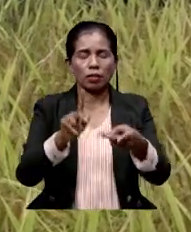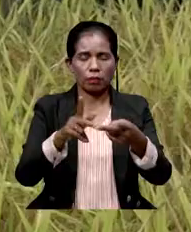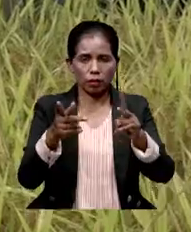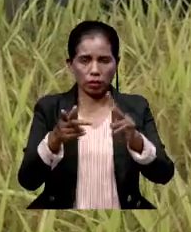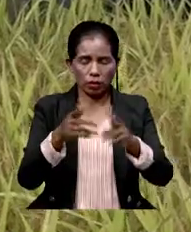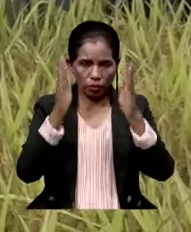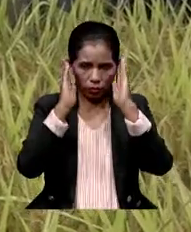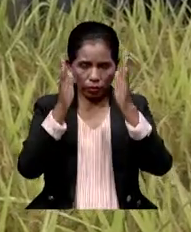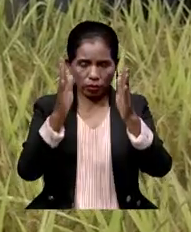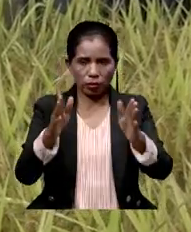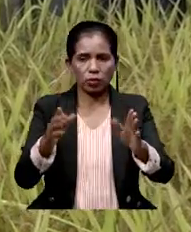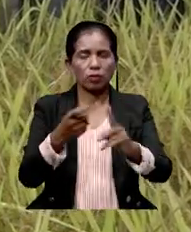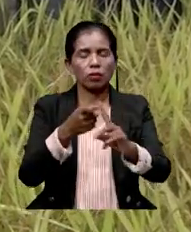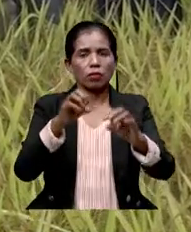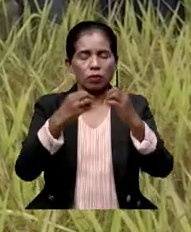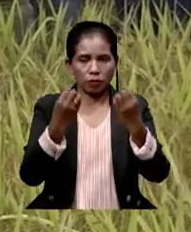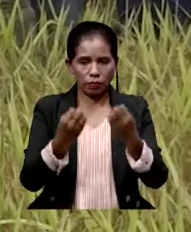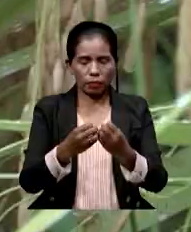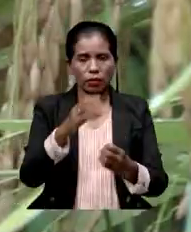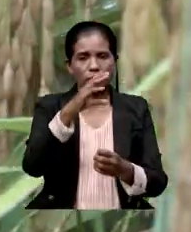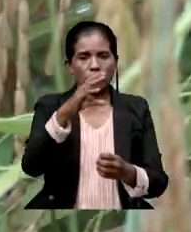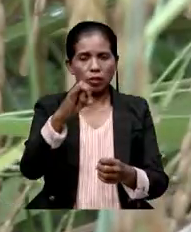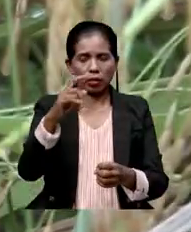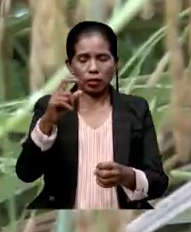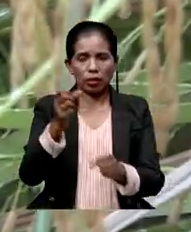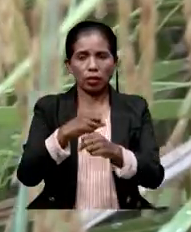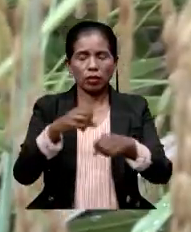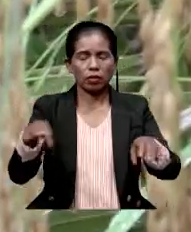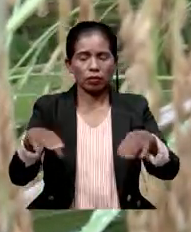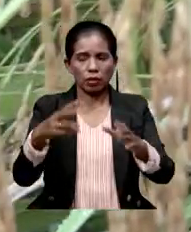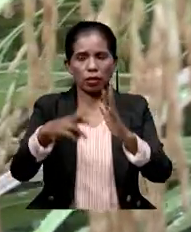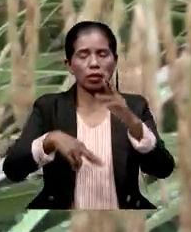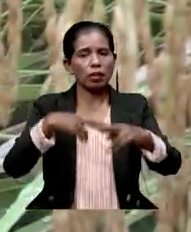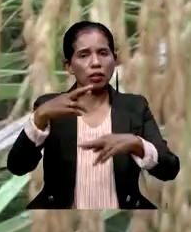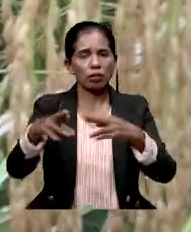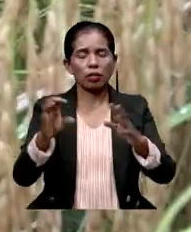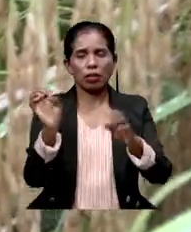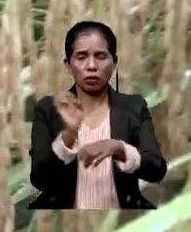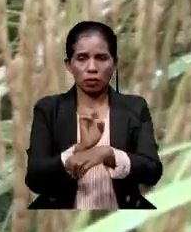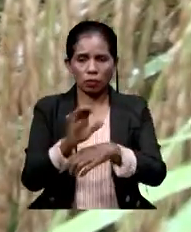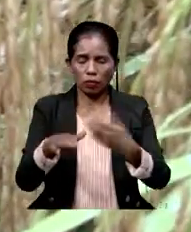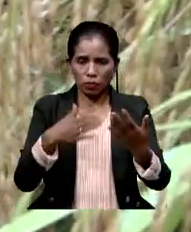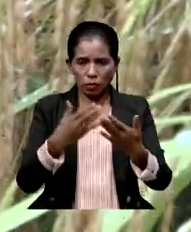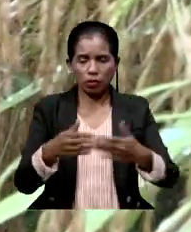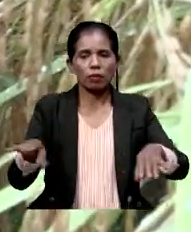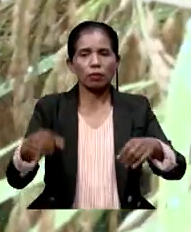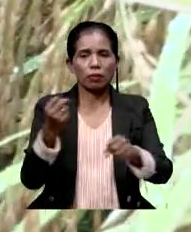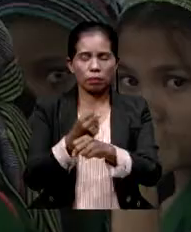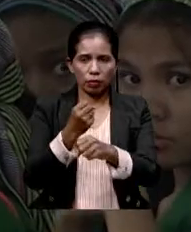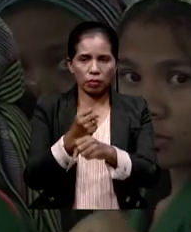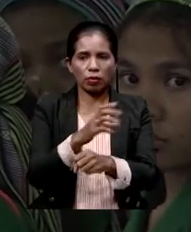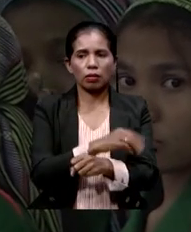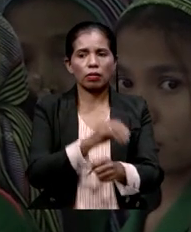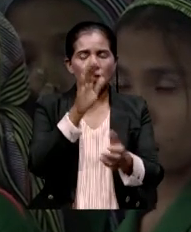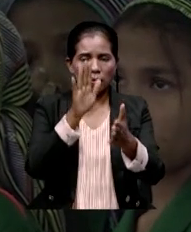estratégico oficial governian. Durante ne CCTL hala oknar ho di regula agente economico sira hoto atu servisu makas ho di